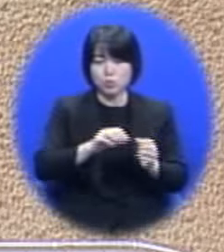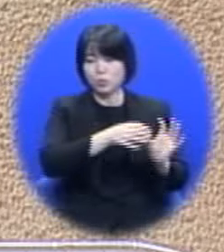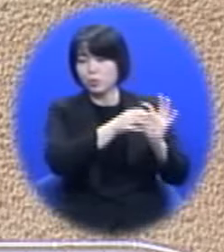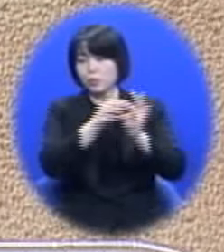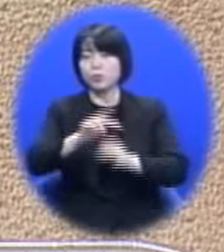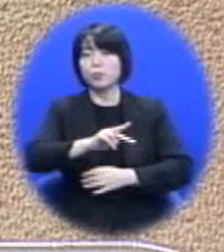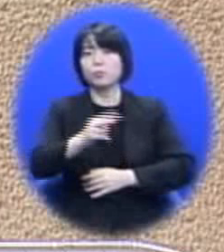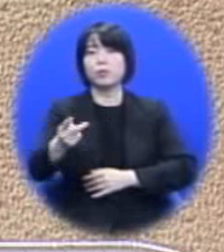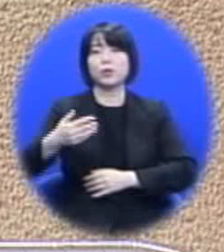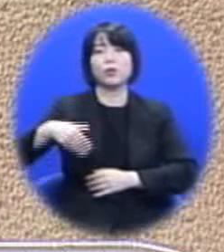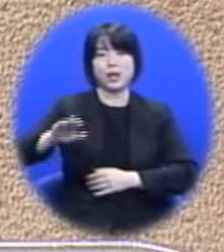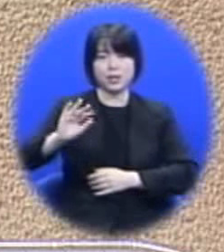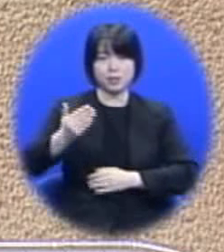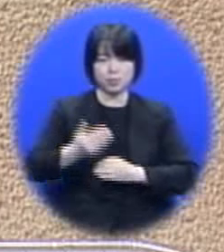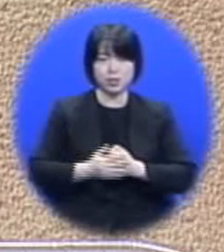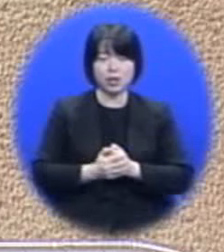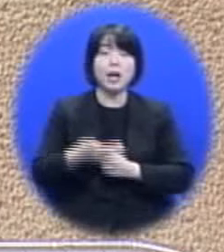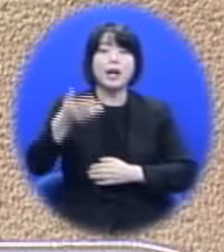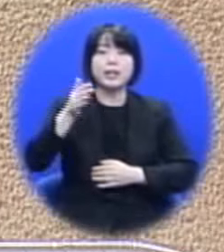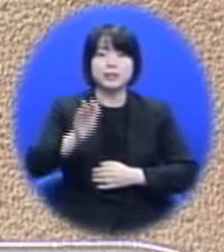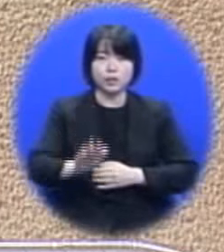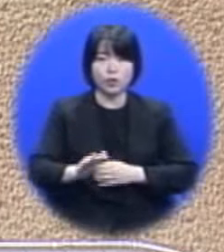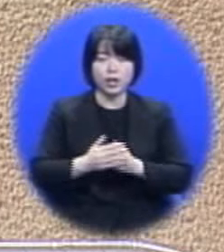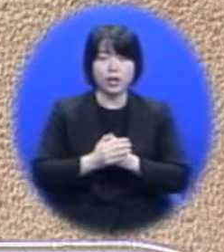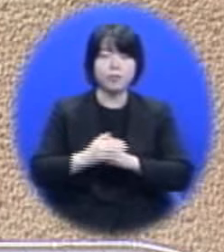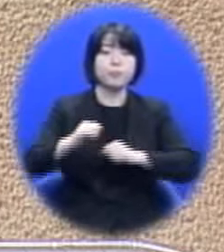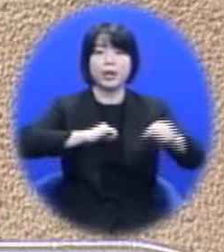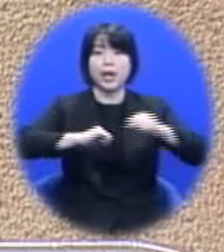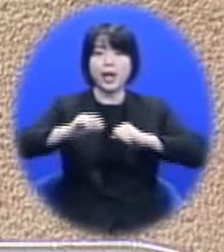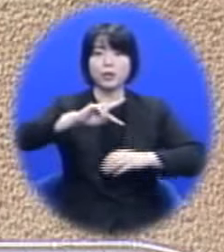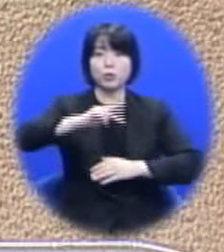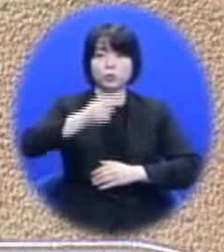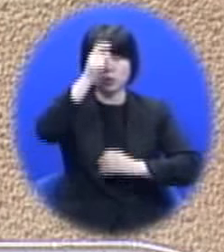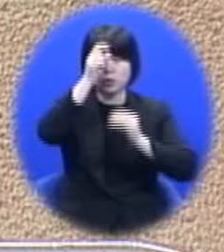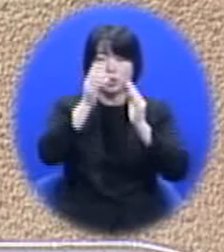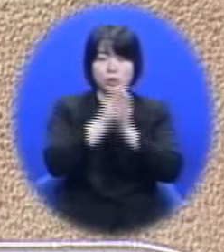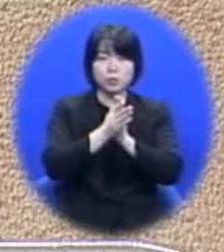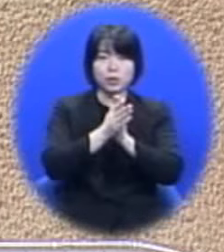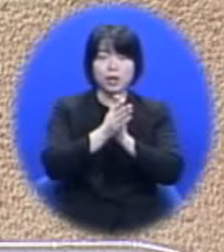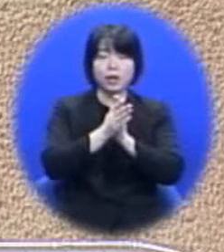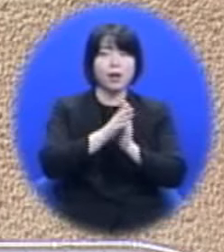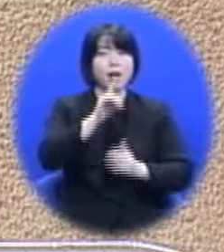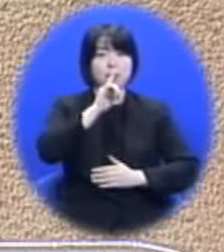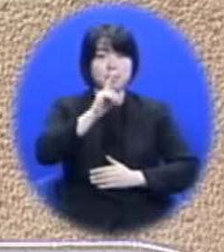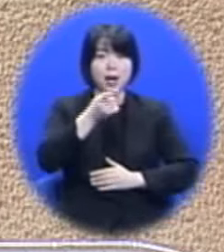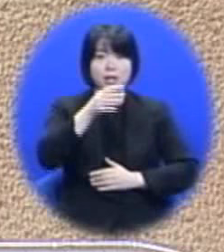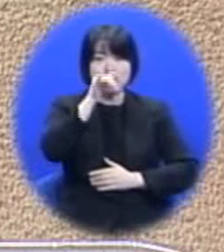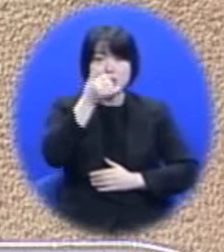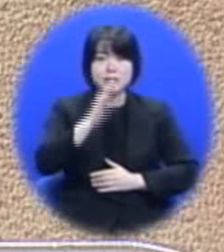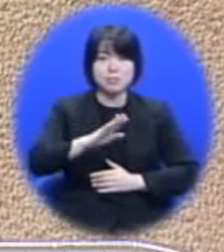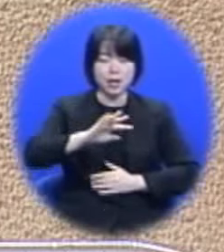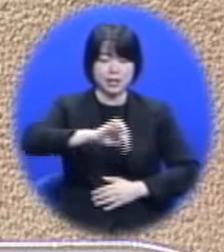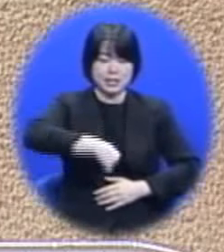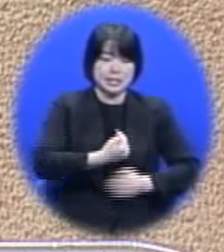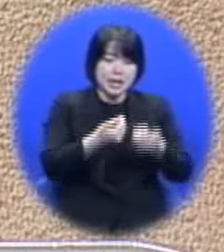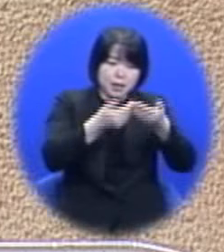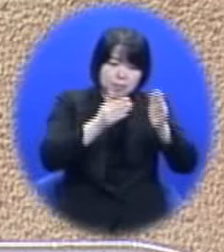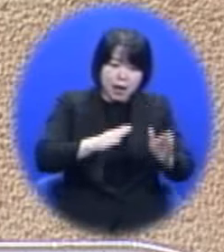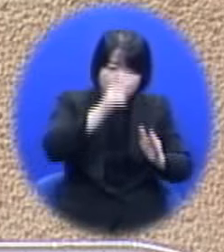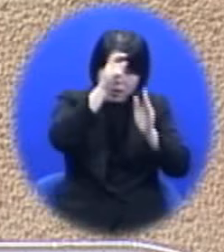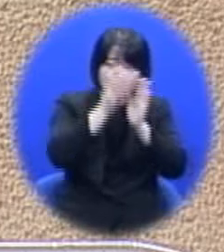겁니다. 그러나 행동도 기도다라고 말하면서 골방 기도가